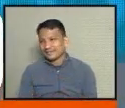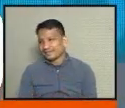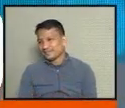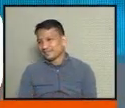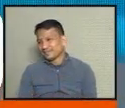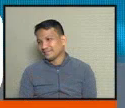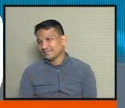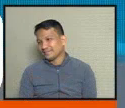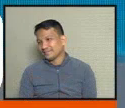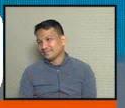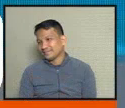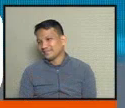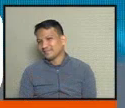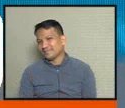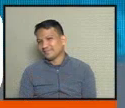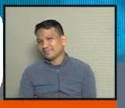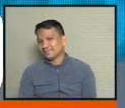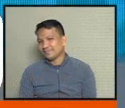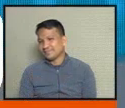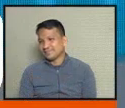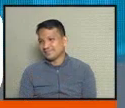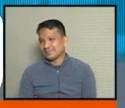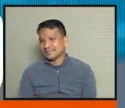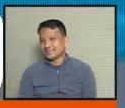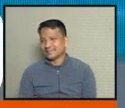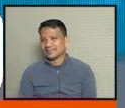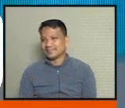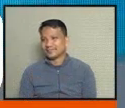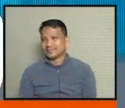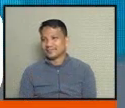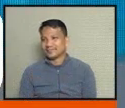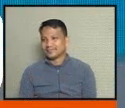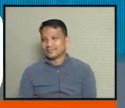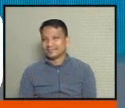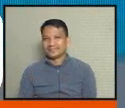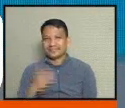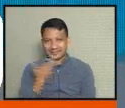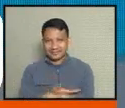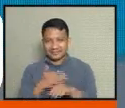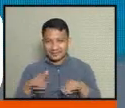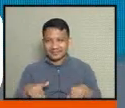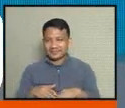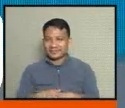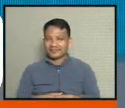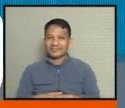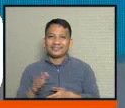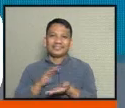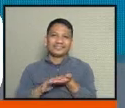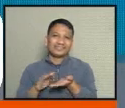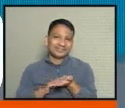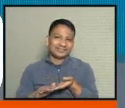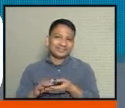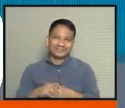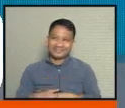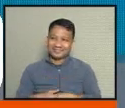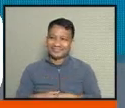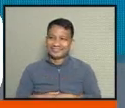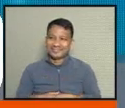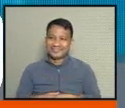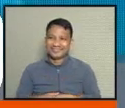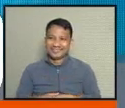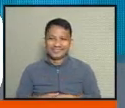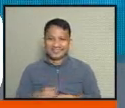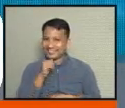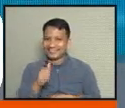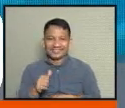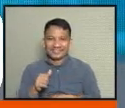mo sa kanya. Jubay, magpakita ka lang sa amin. Mga anak mo, patatawarin kita. Patatawarin kita. Hindi kita kakasuhan.